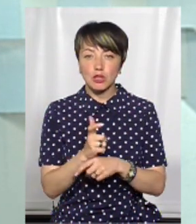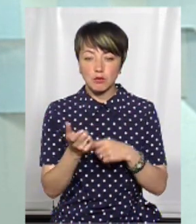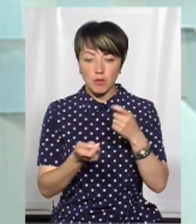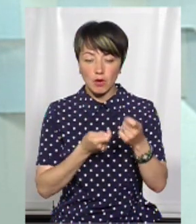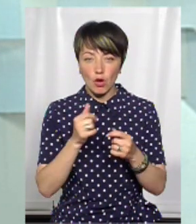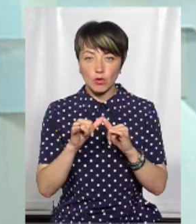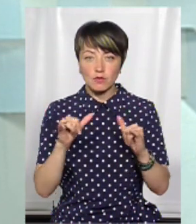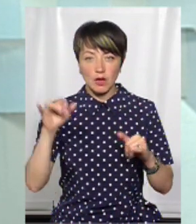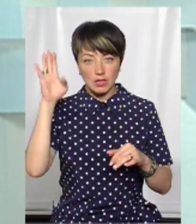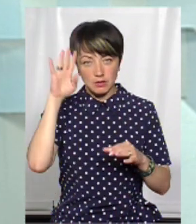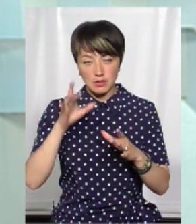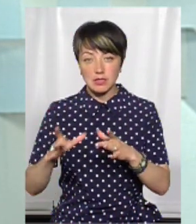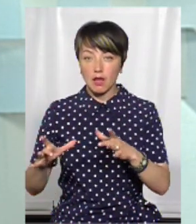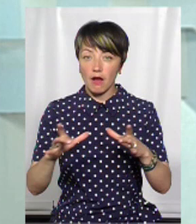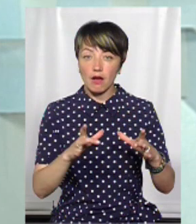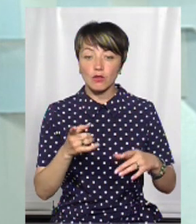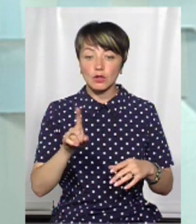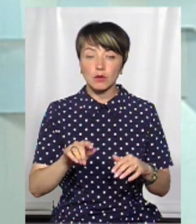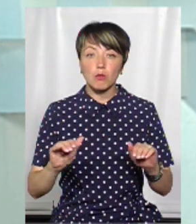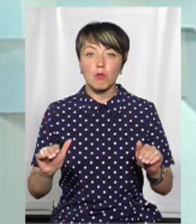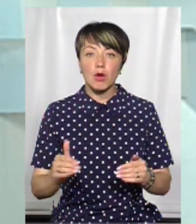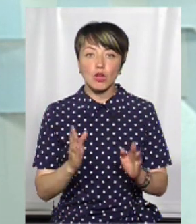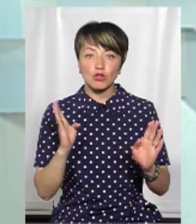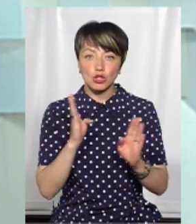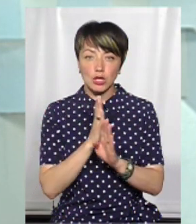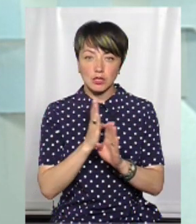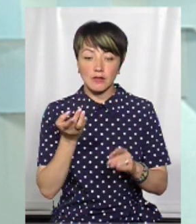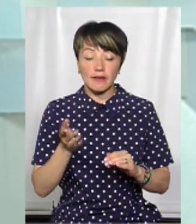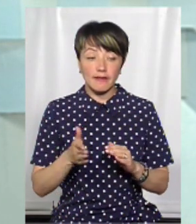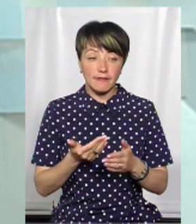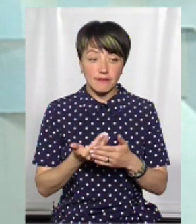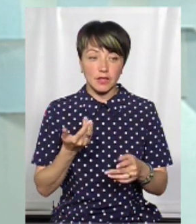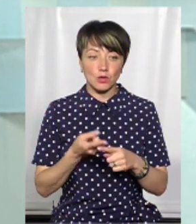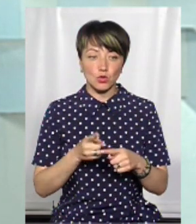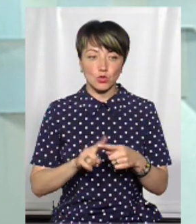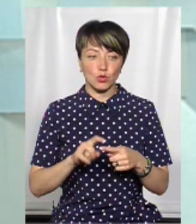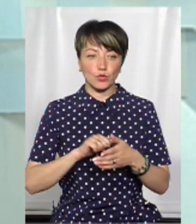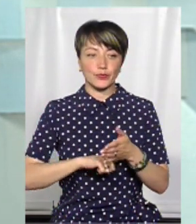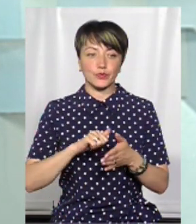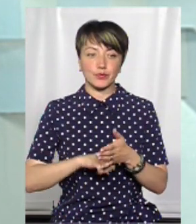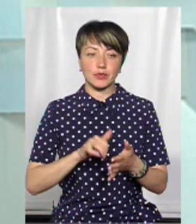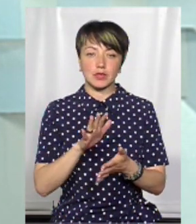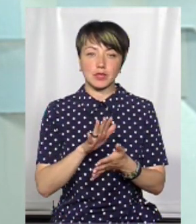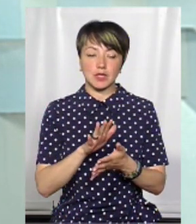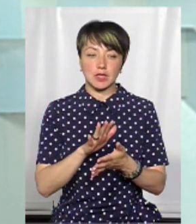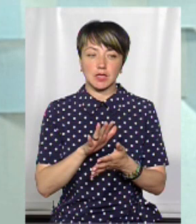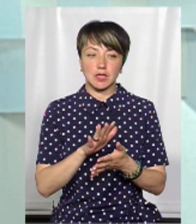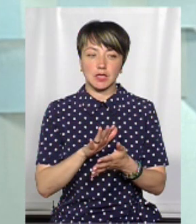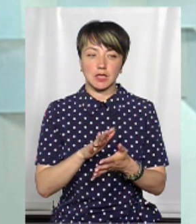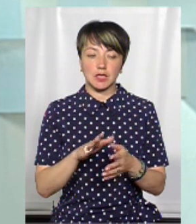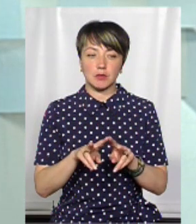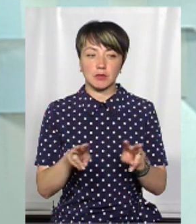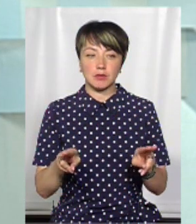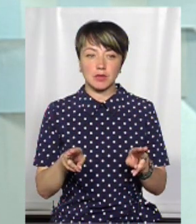мікроорганізмів розвивається в ставу, тим менше кисню. І відтоді йдуть такі так називаємо